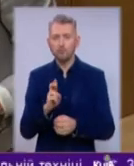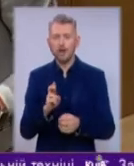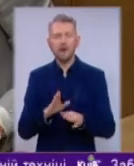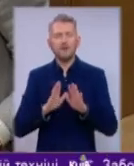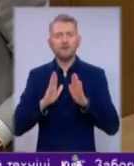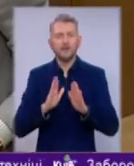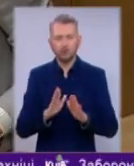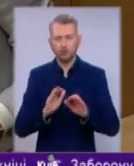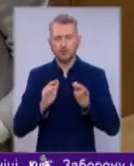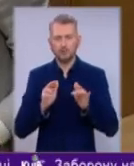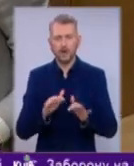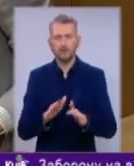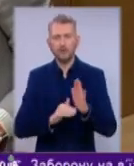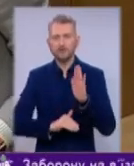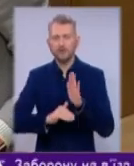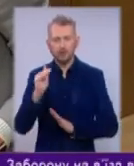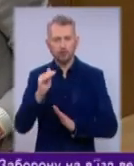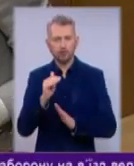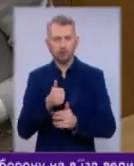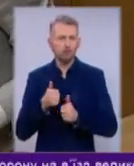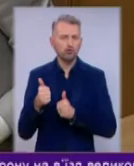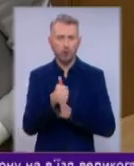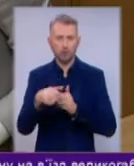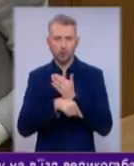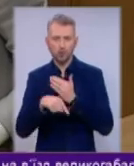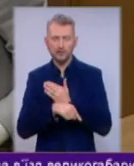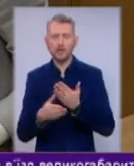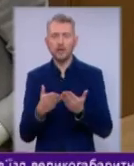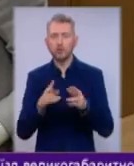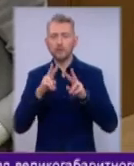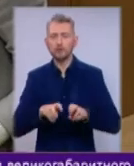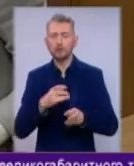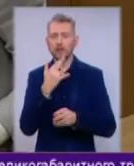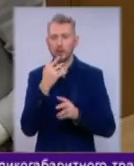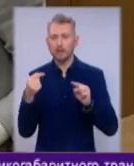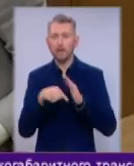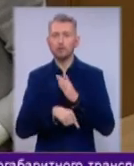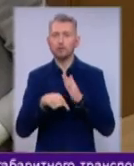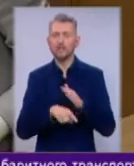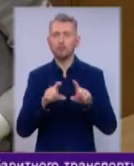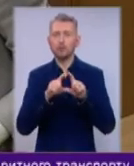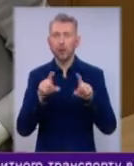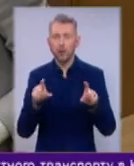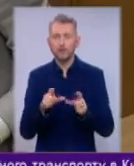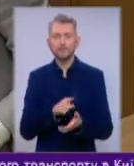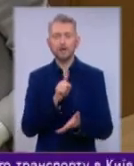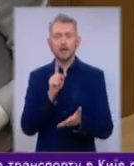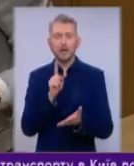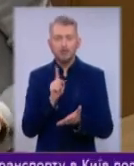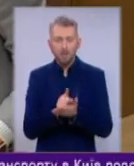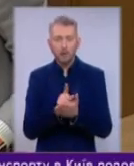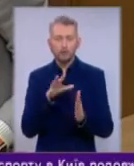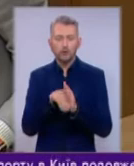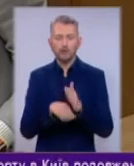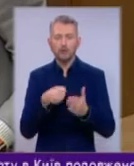виключно справи вищої топ-корупції, які розслідуються Національним антикорупційним бюро, мають відноситися